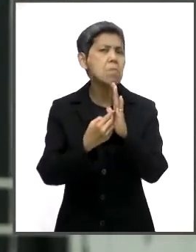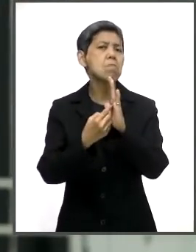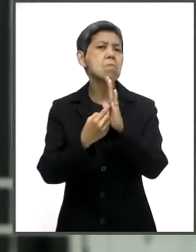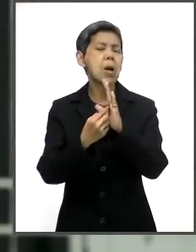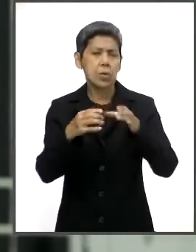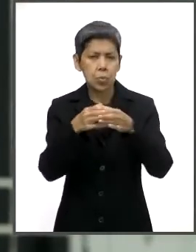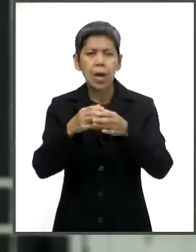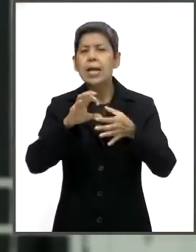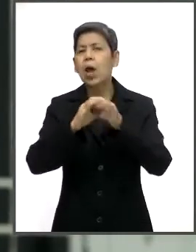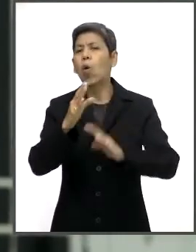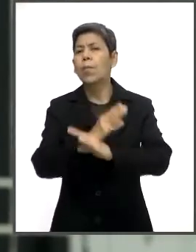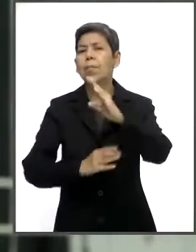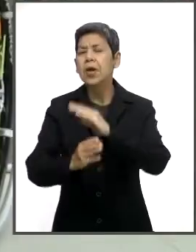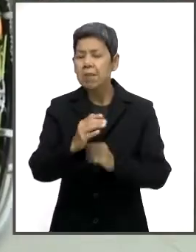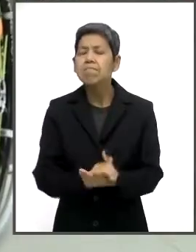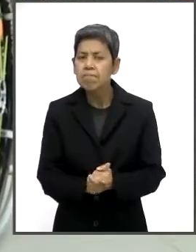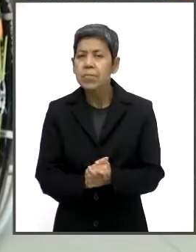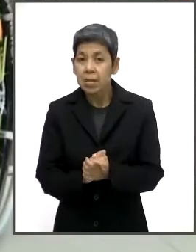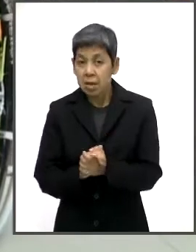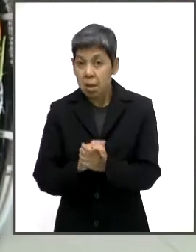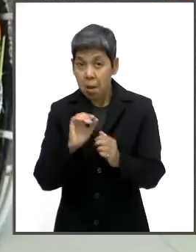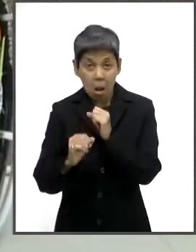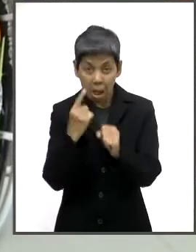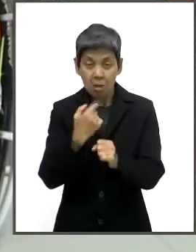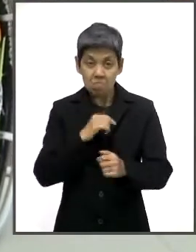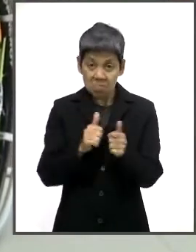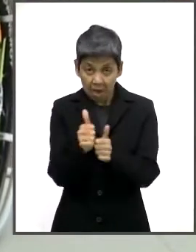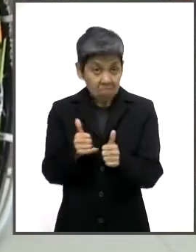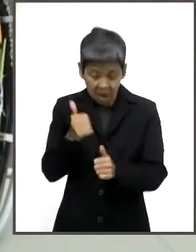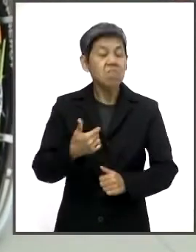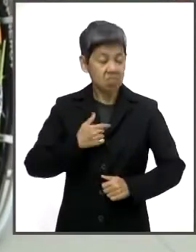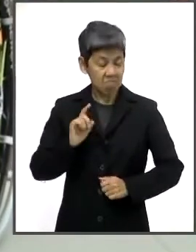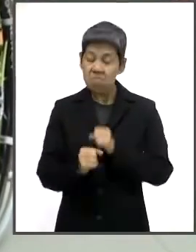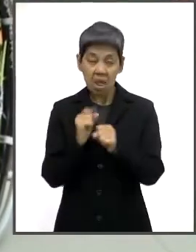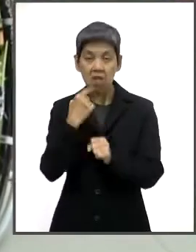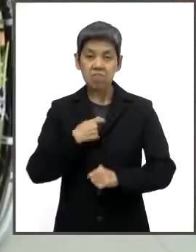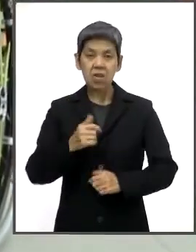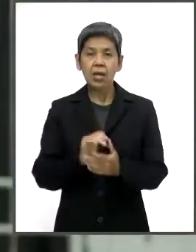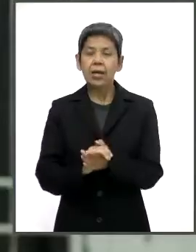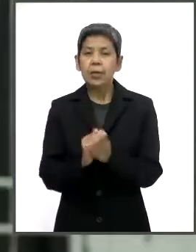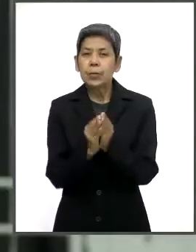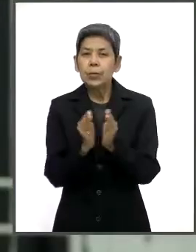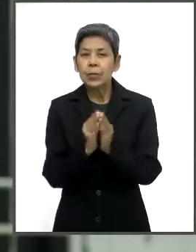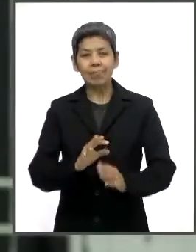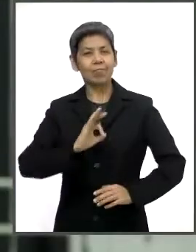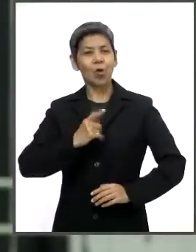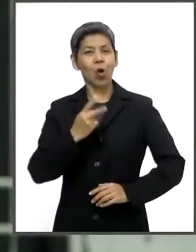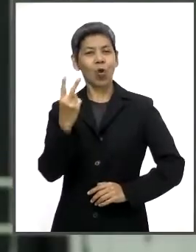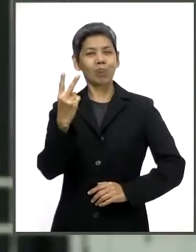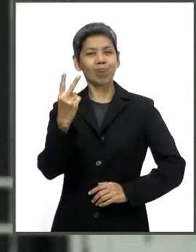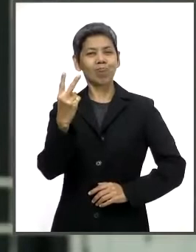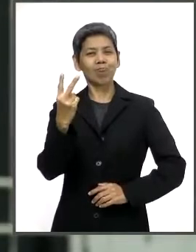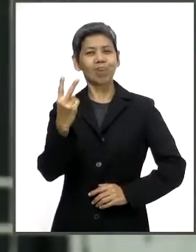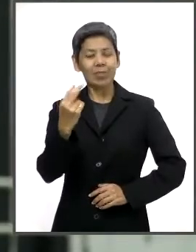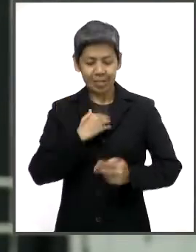ต้นของวงการกีฬาคนพิการ ครับผมก็คือปีแรกที่พี่ฟันดาบพี่ก็ไปแข่งกับเขาเลยหรอ ค่ะใช่ปีแรกตอนนั้นผลก็ได้2เหรียญทองเพราะว่า